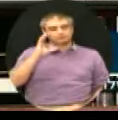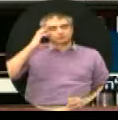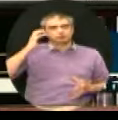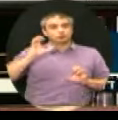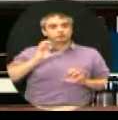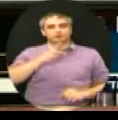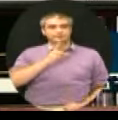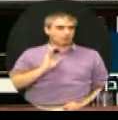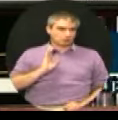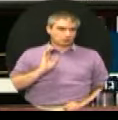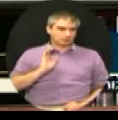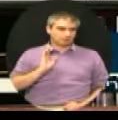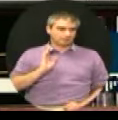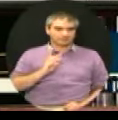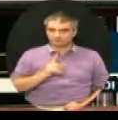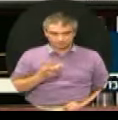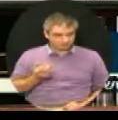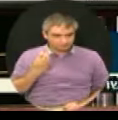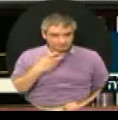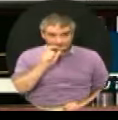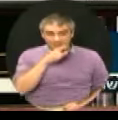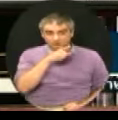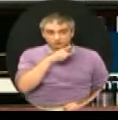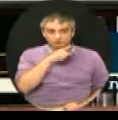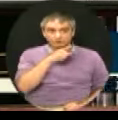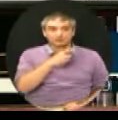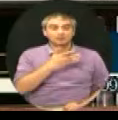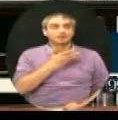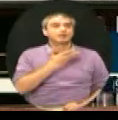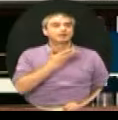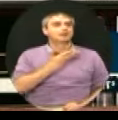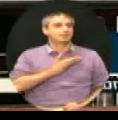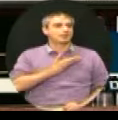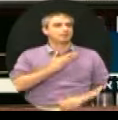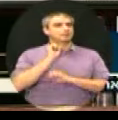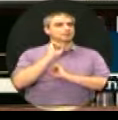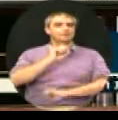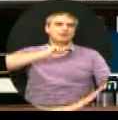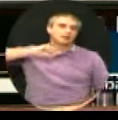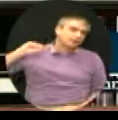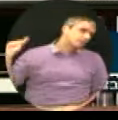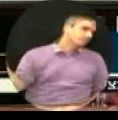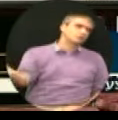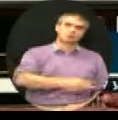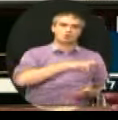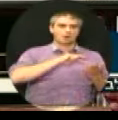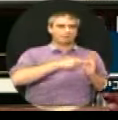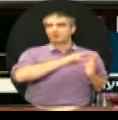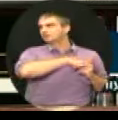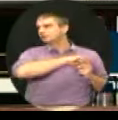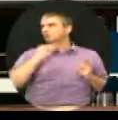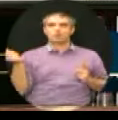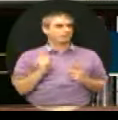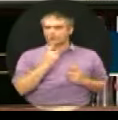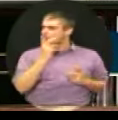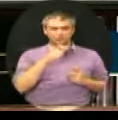אותו מדעתו. ולא בכדי האיש זכה למעשה לתמיכה מכל הקשת הפוליטית.